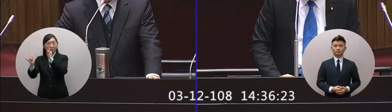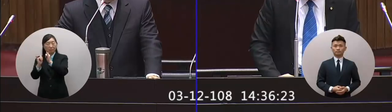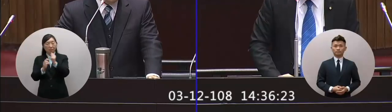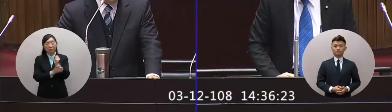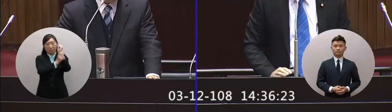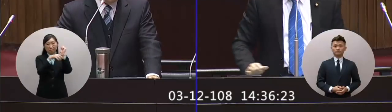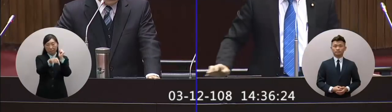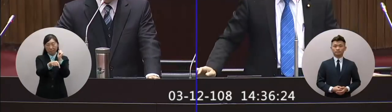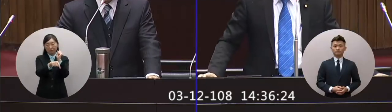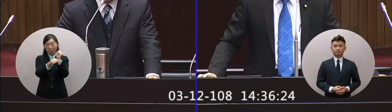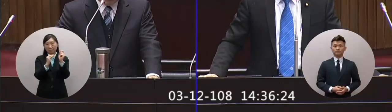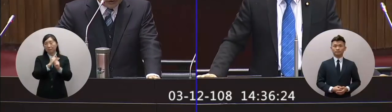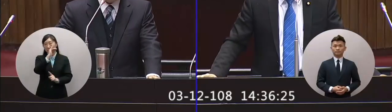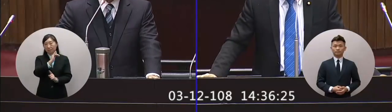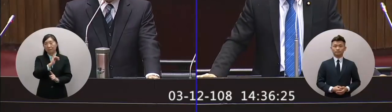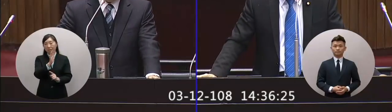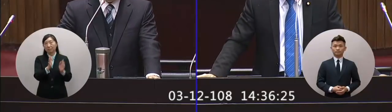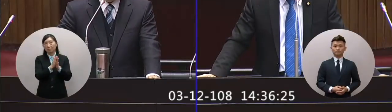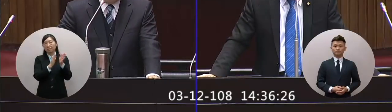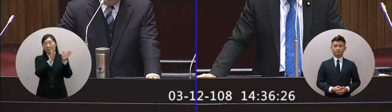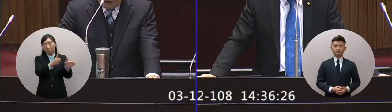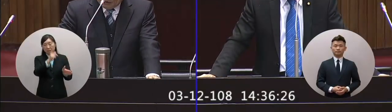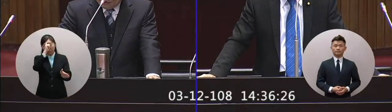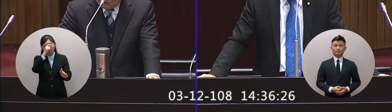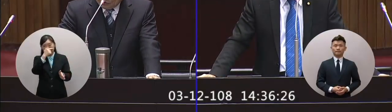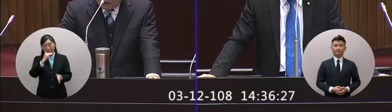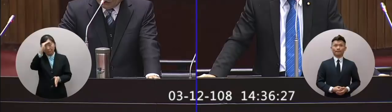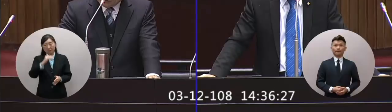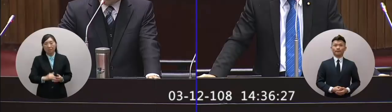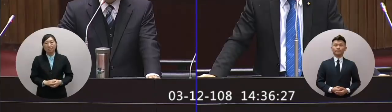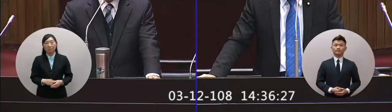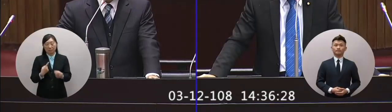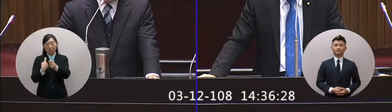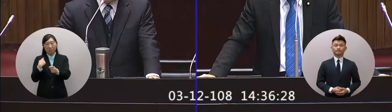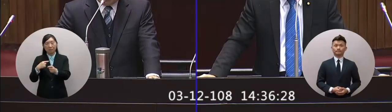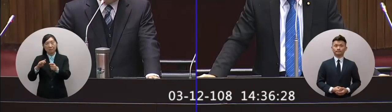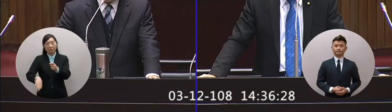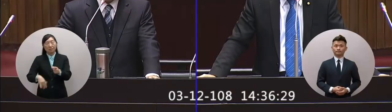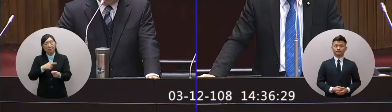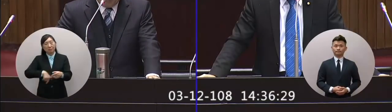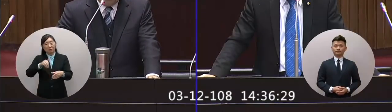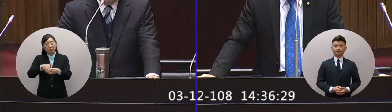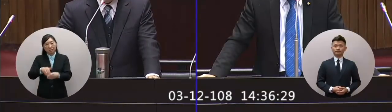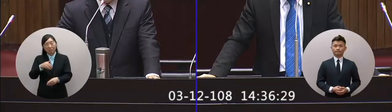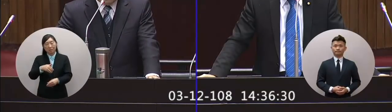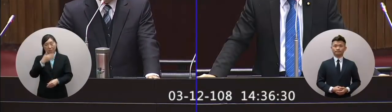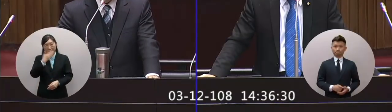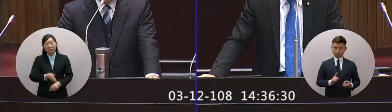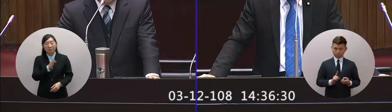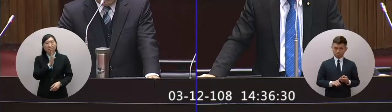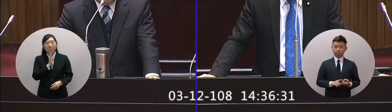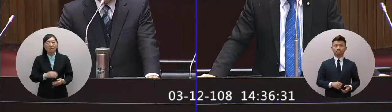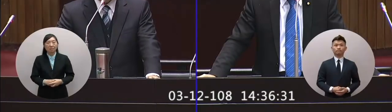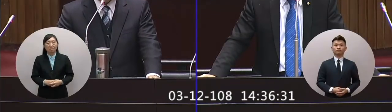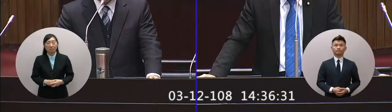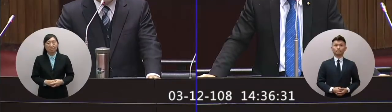持，所以民意也对他有高度的期待。那我们去年底选举确实重大挫败，这个